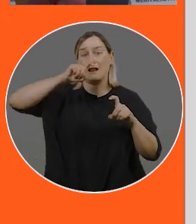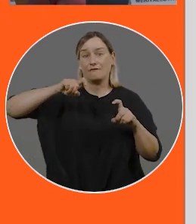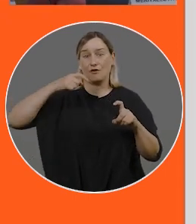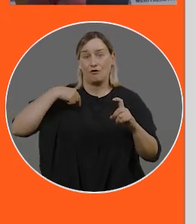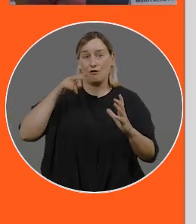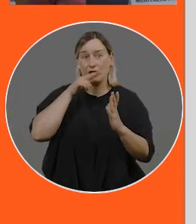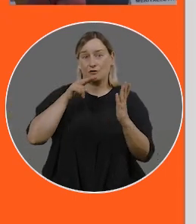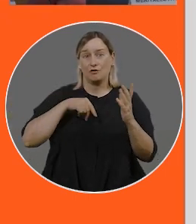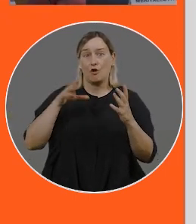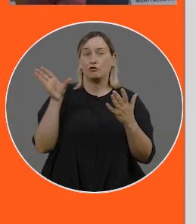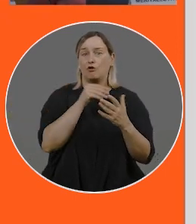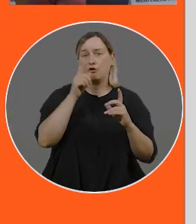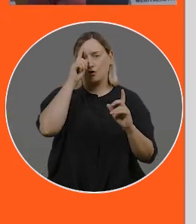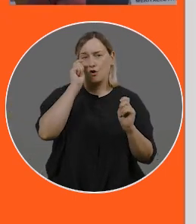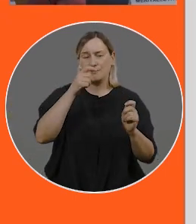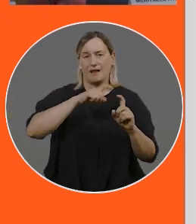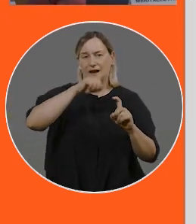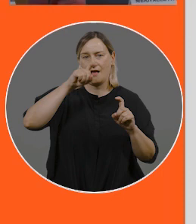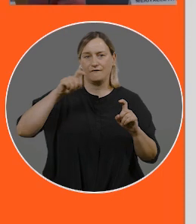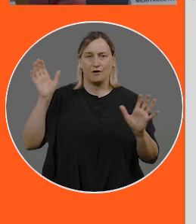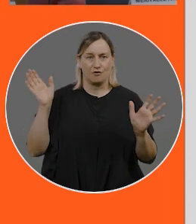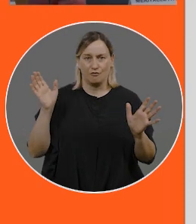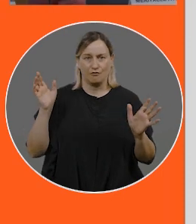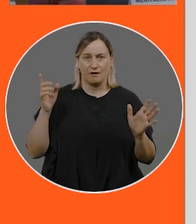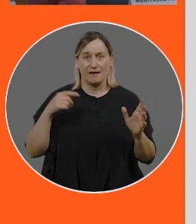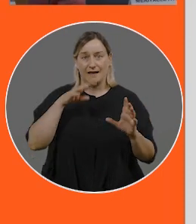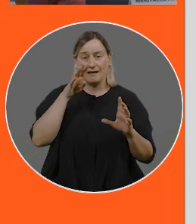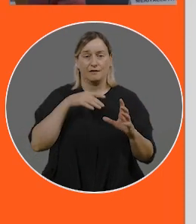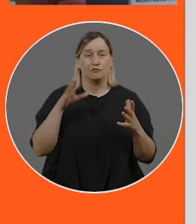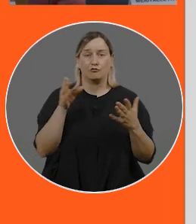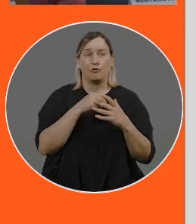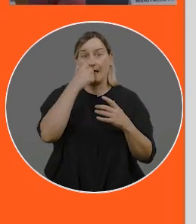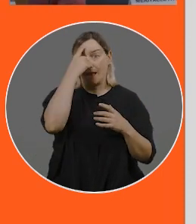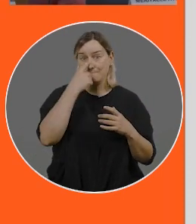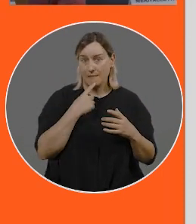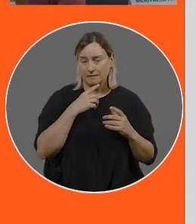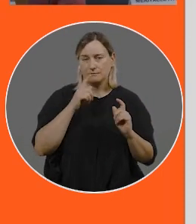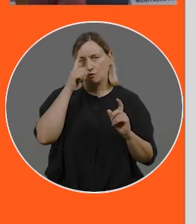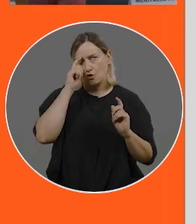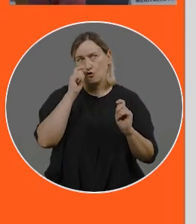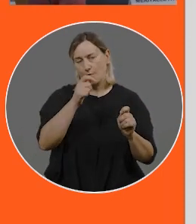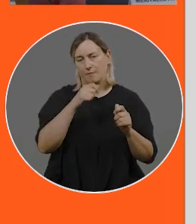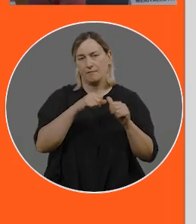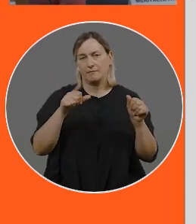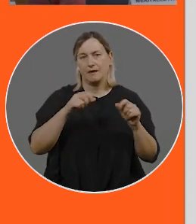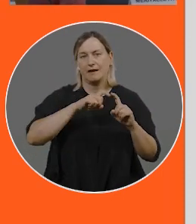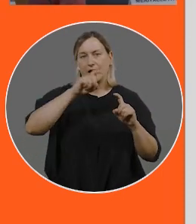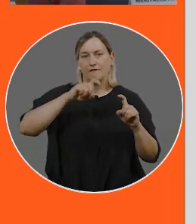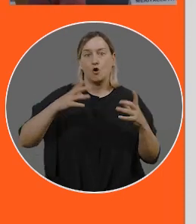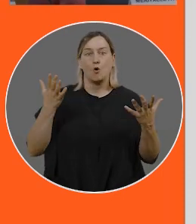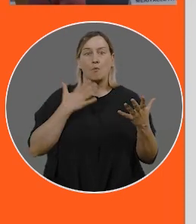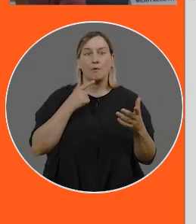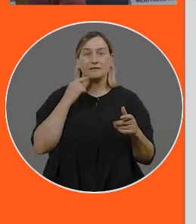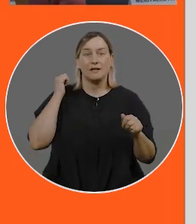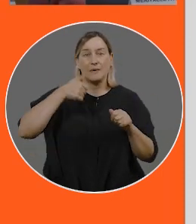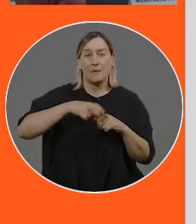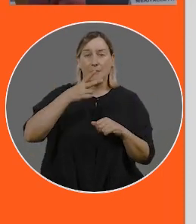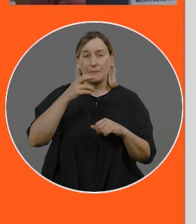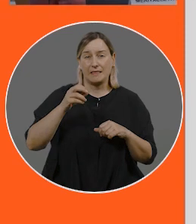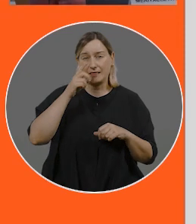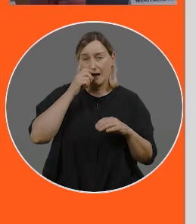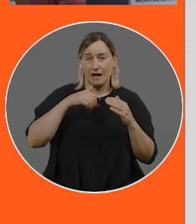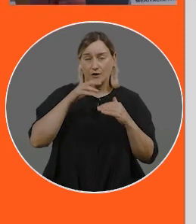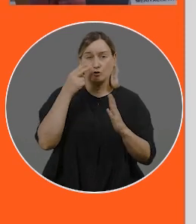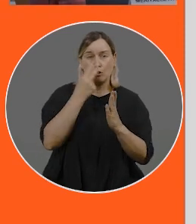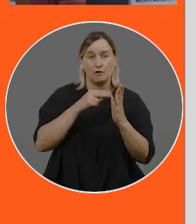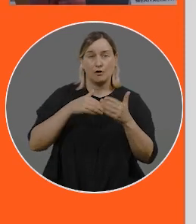els hi diu gràficos. No cal que sigui una gràfica. És simplement que les imatges... No sé com pot ser que portem 20 i escaig d'anys amb lectors de pantalla i